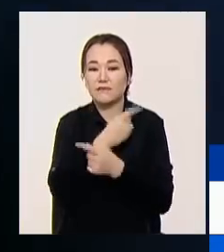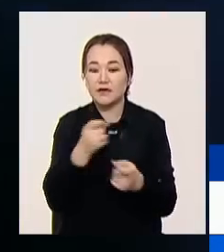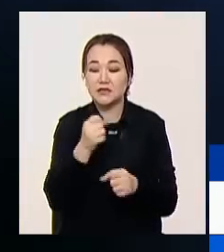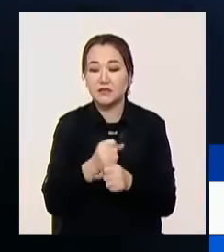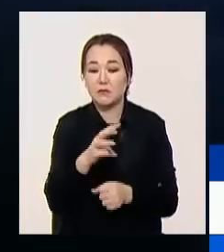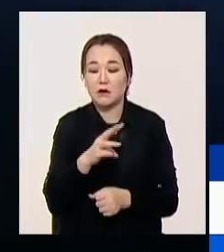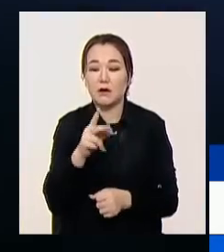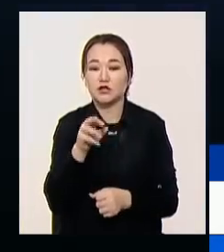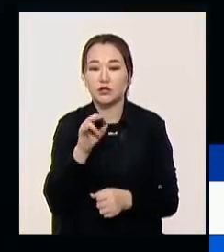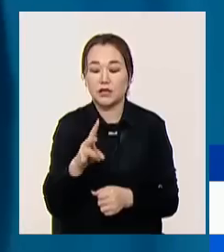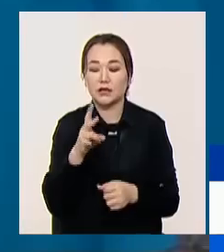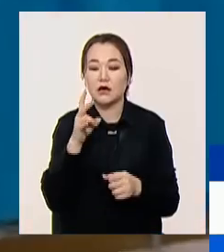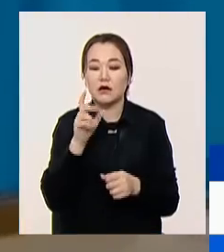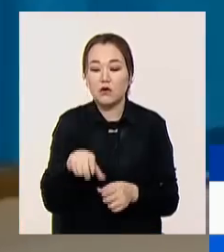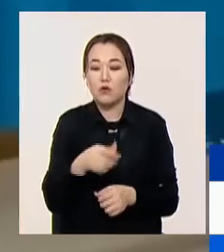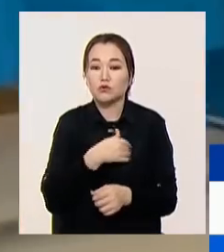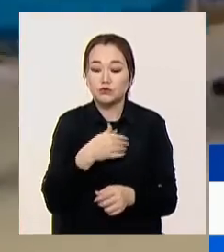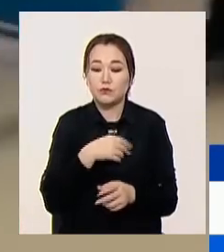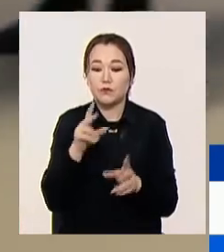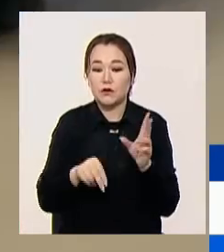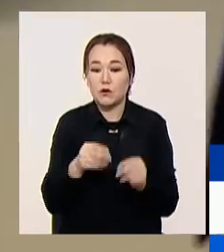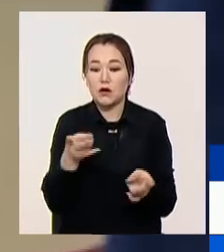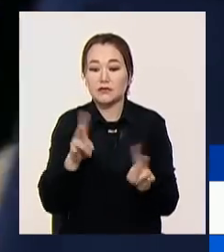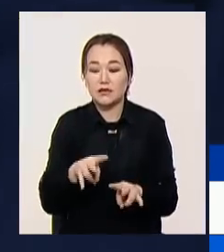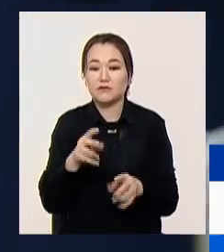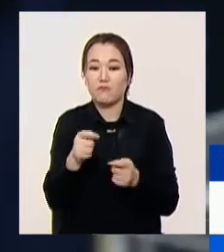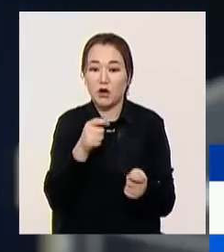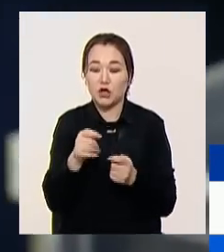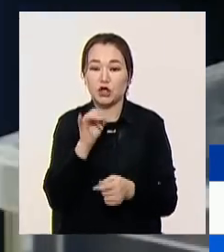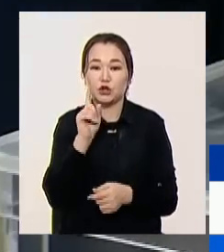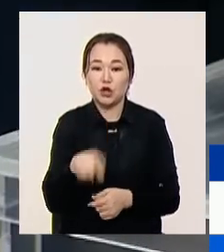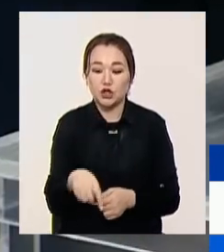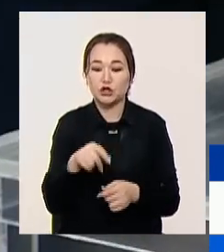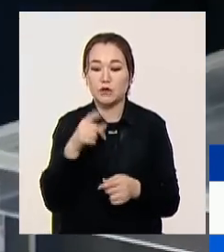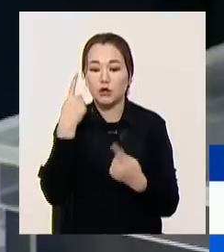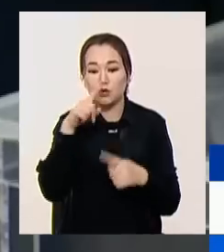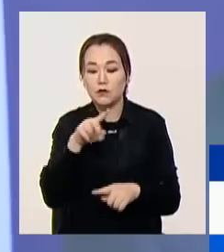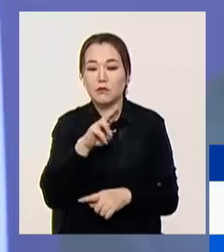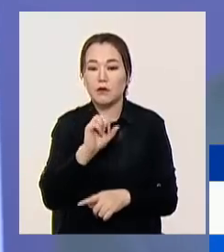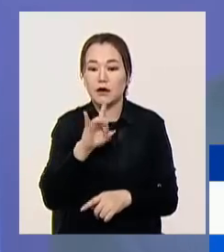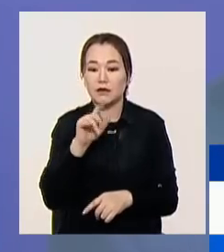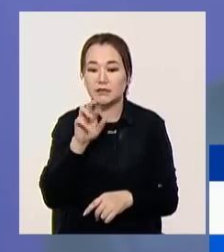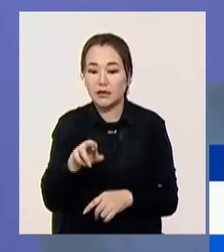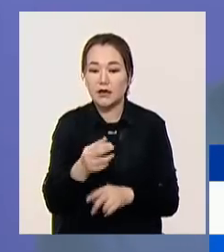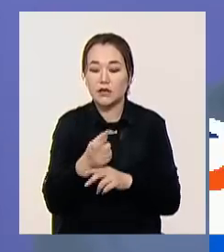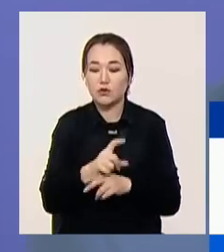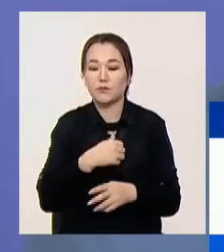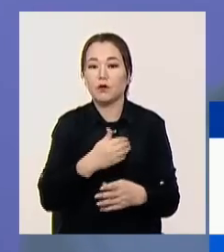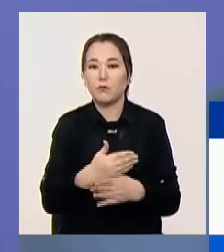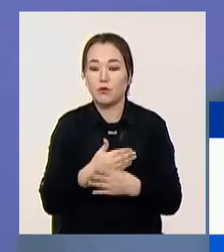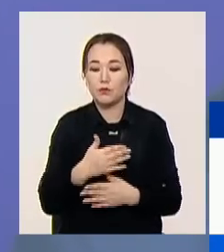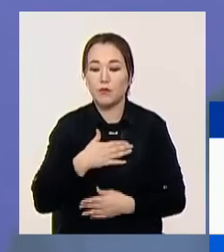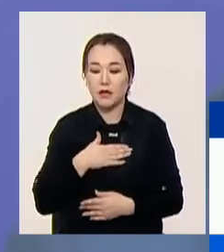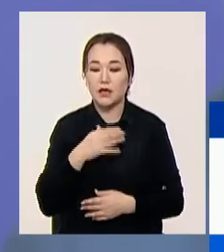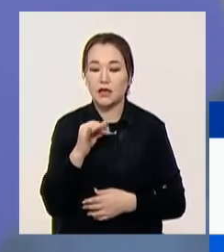и Мирам Кажикен. Кандидат в президенты намерен остаться в политике и даже основать партию. В этом мне помогут